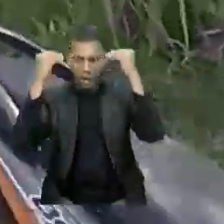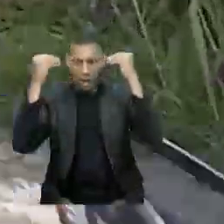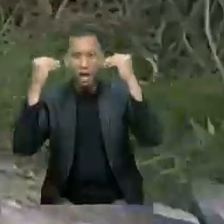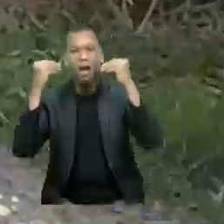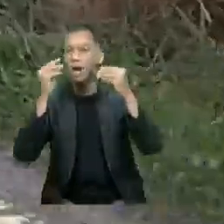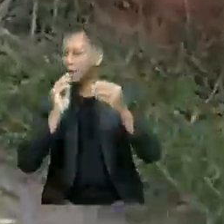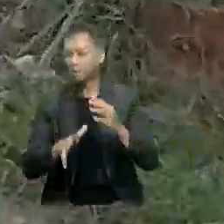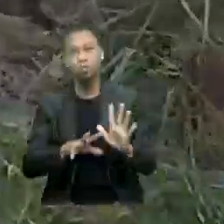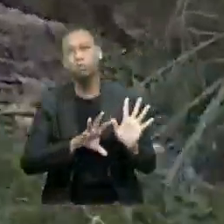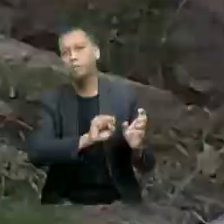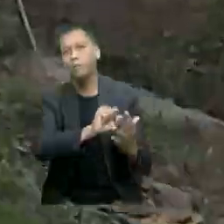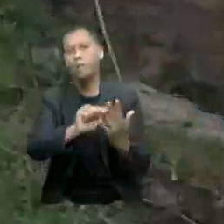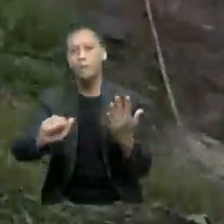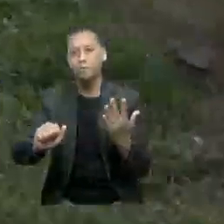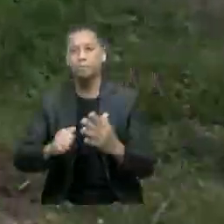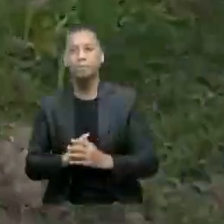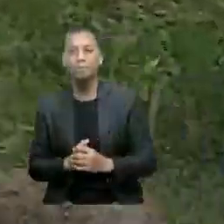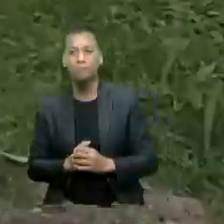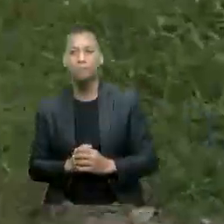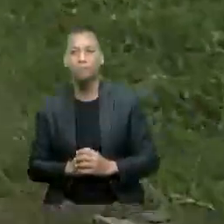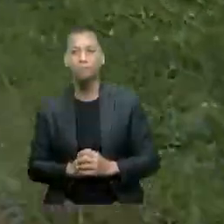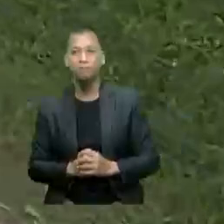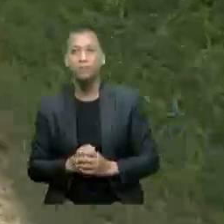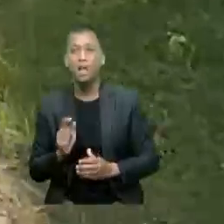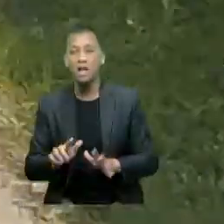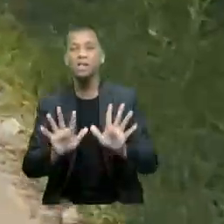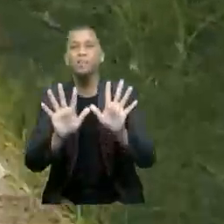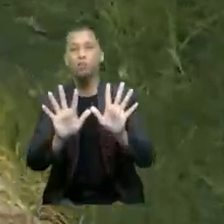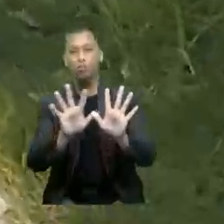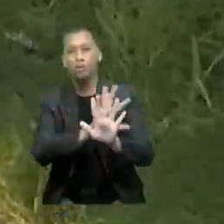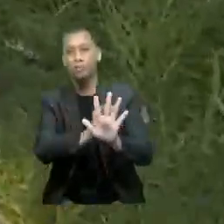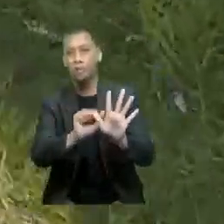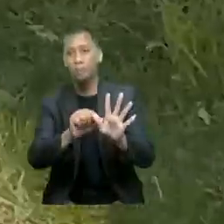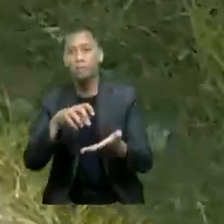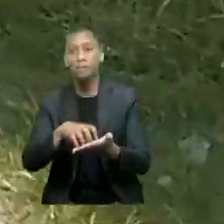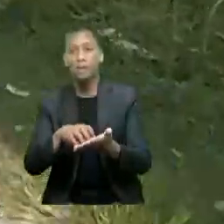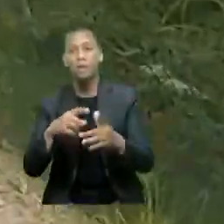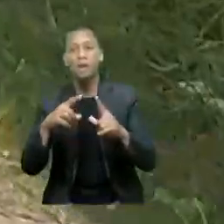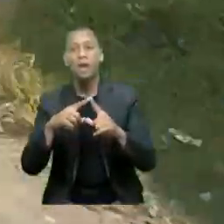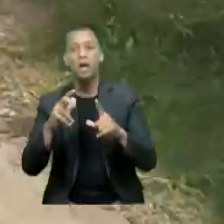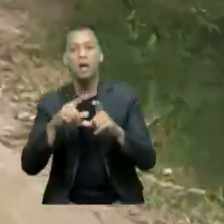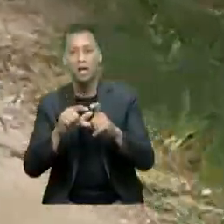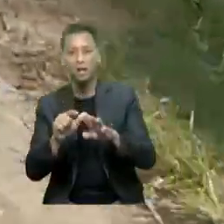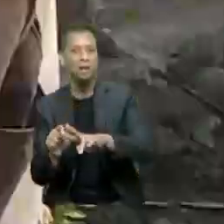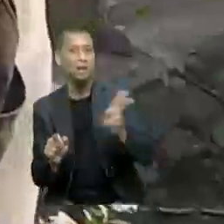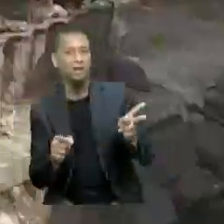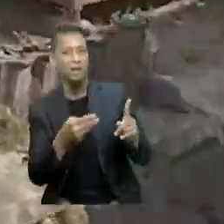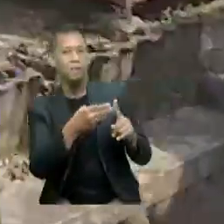Dari penangkapan para pelaku di lokasi ini, polisi kembali menangkap pelaku tawuran di kawasan Alai dan Belanti di Kecamatan Padang